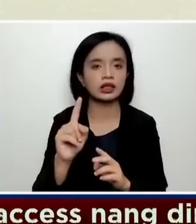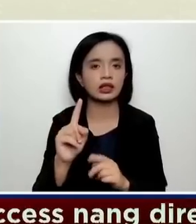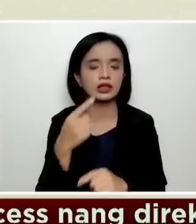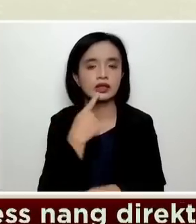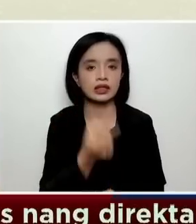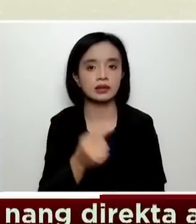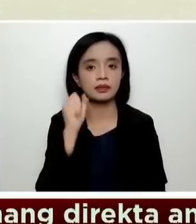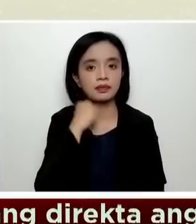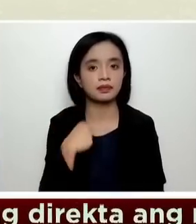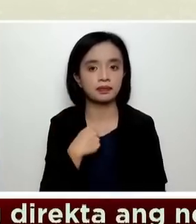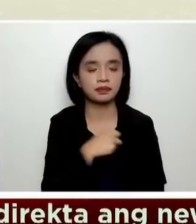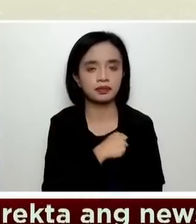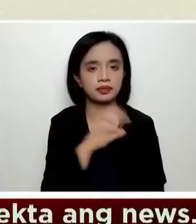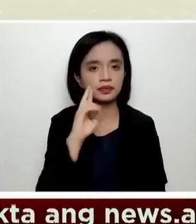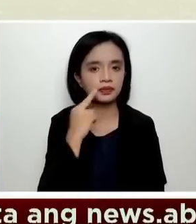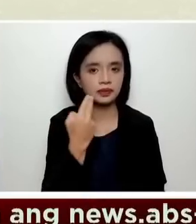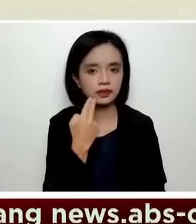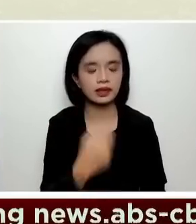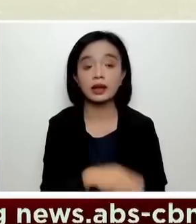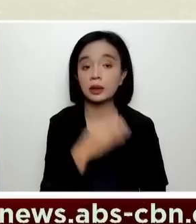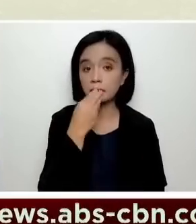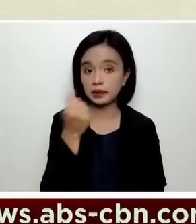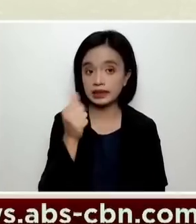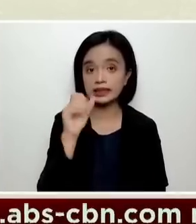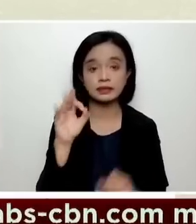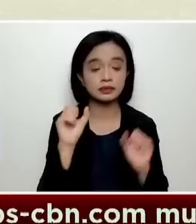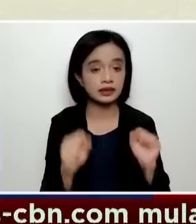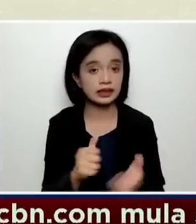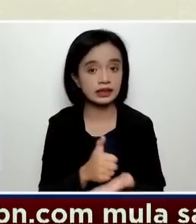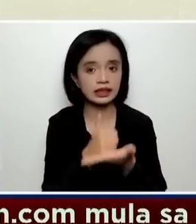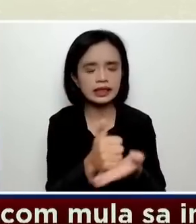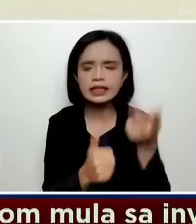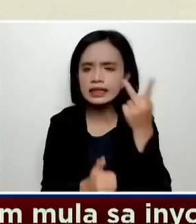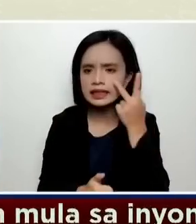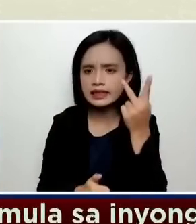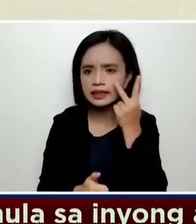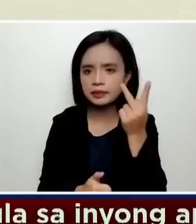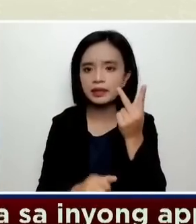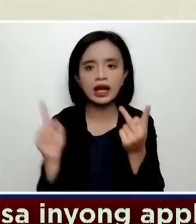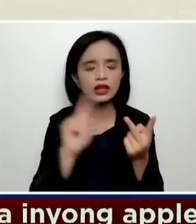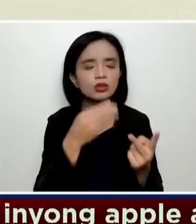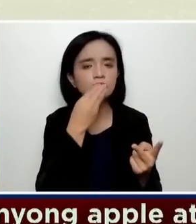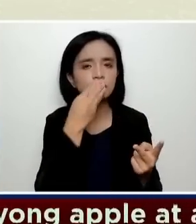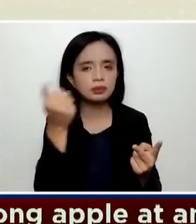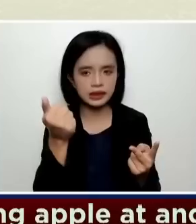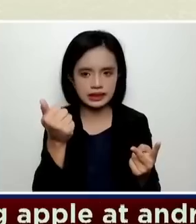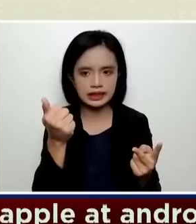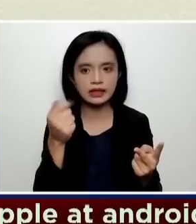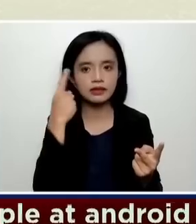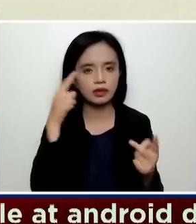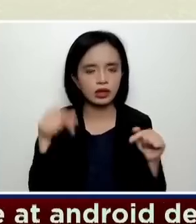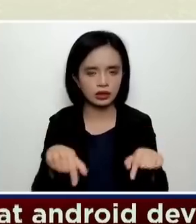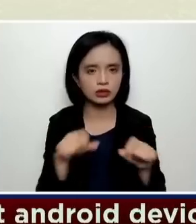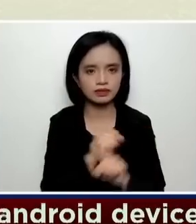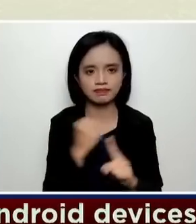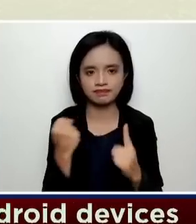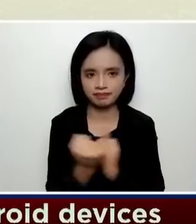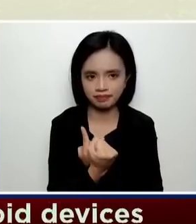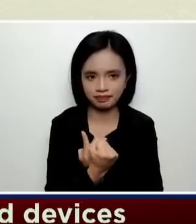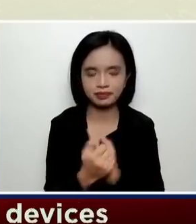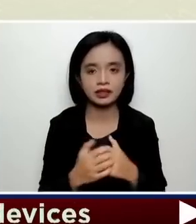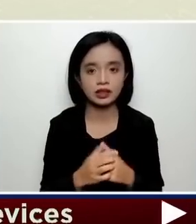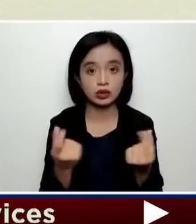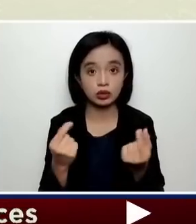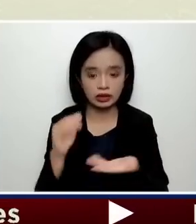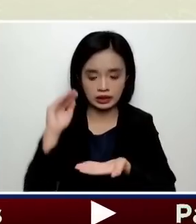siguro makakatulong kung lahat tayo ay tingnan natin kung what's the best side for this situation right now, which is to lower